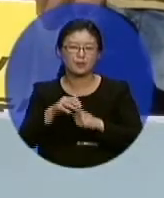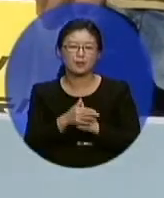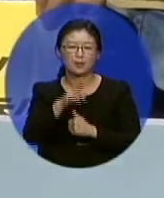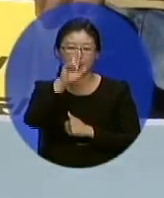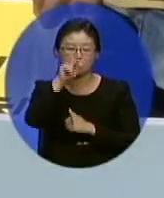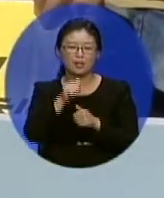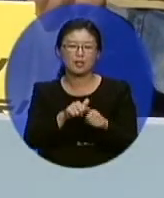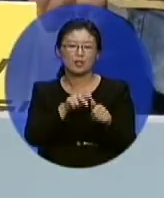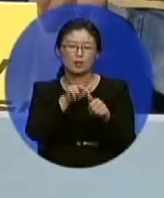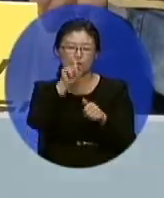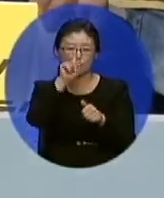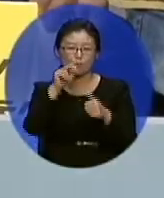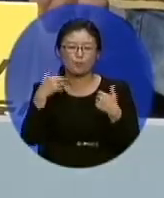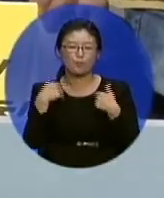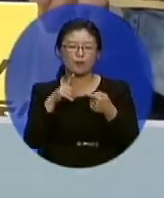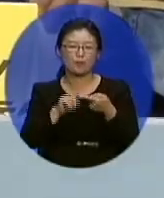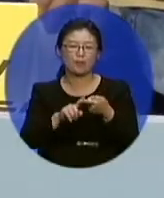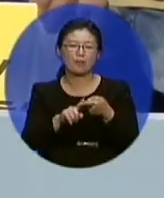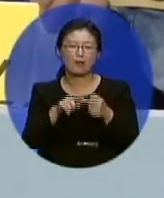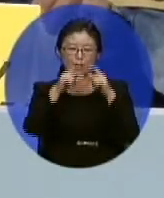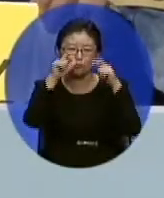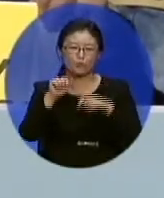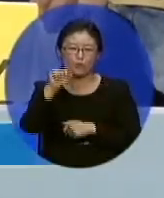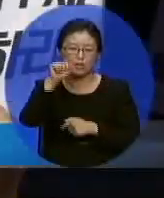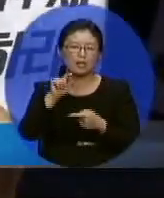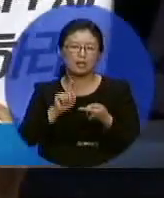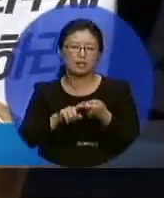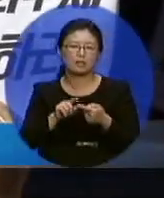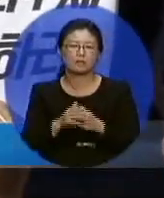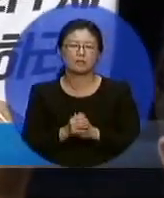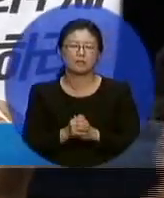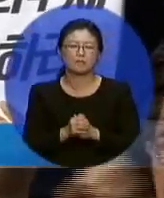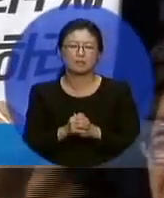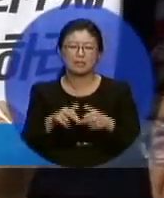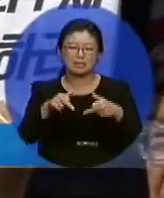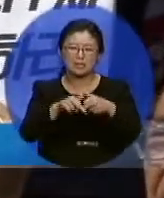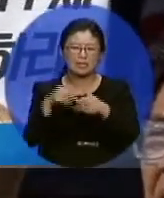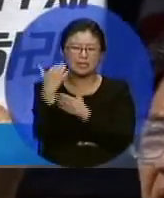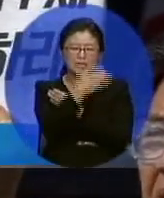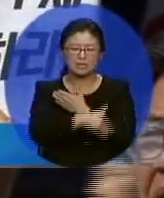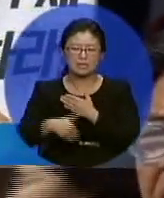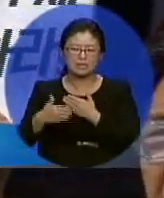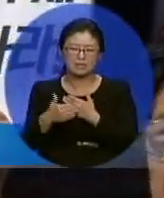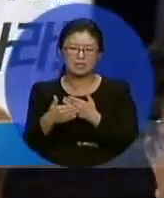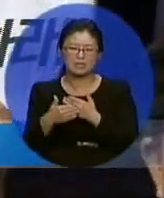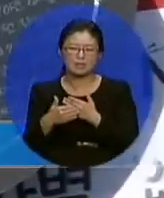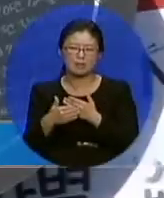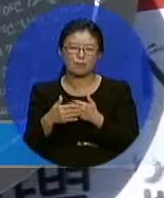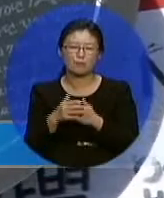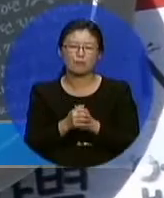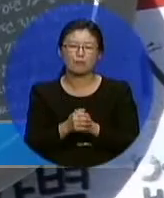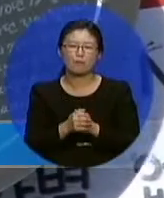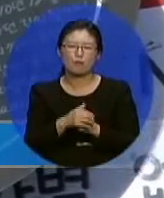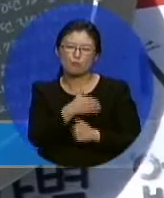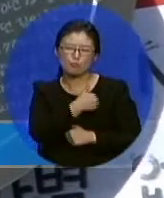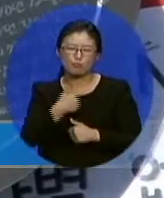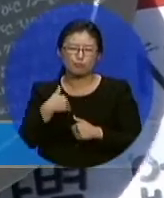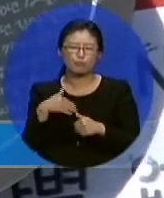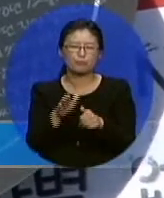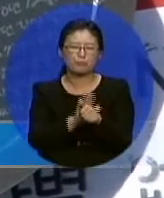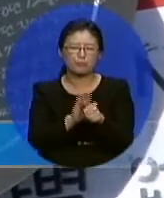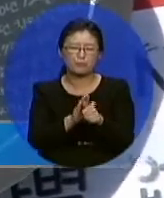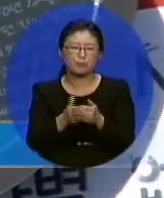정부 규탄 빈민 장애인 기자회견에서 장애인들은 장애인의 신체에 낙인만 찍고 충분한 사회복지